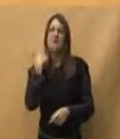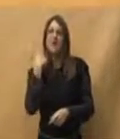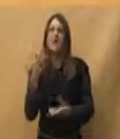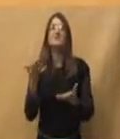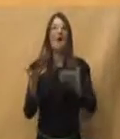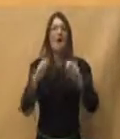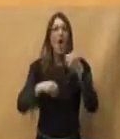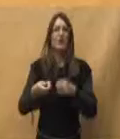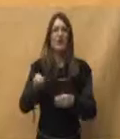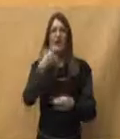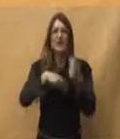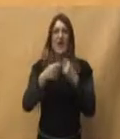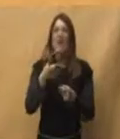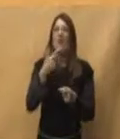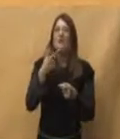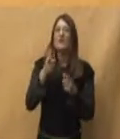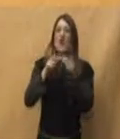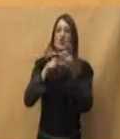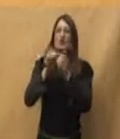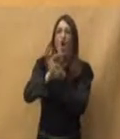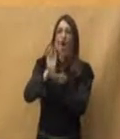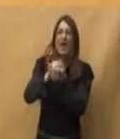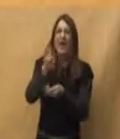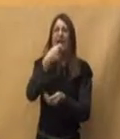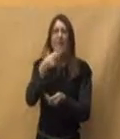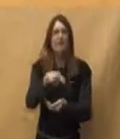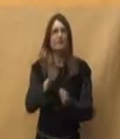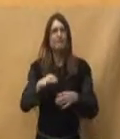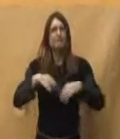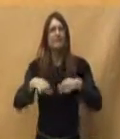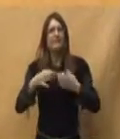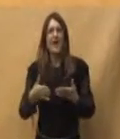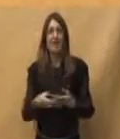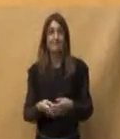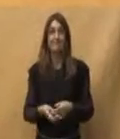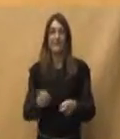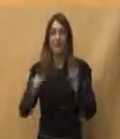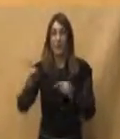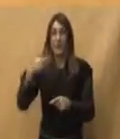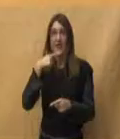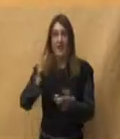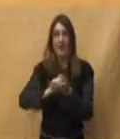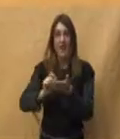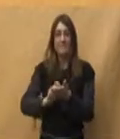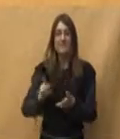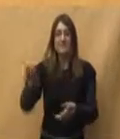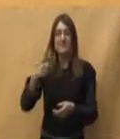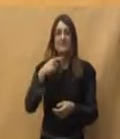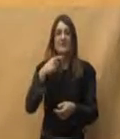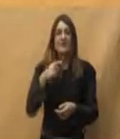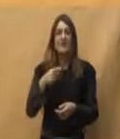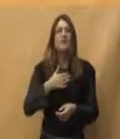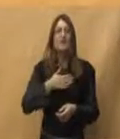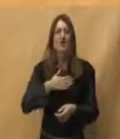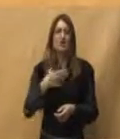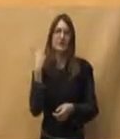nas se nakljuka sa školjkama ili sa ovim soni afrodizijacima. Neko je tu napisao, vi ste to citirali ili tako negdje.